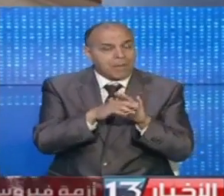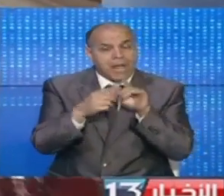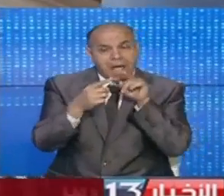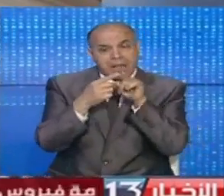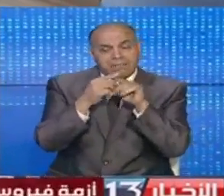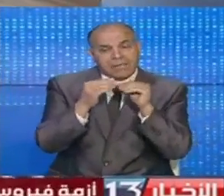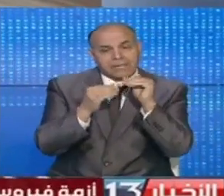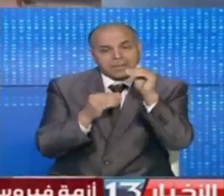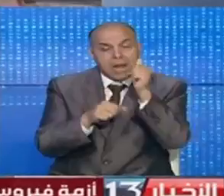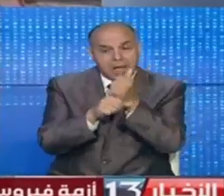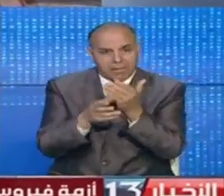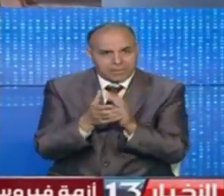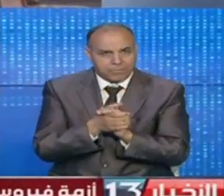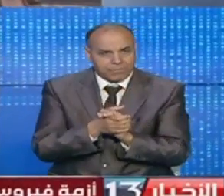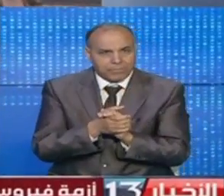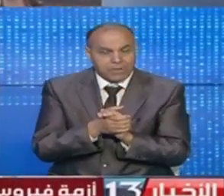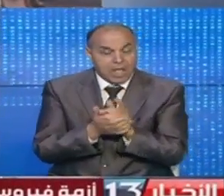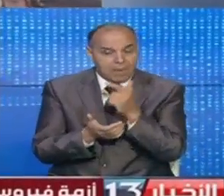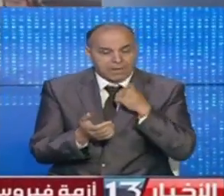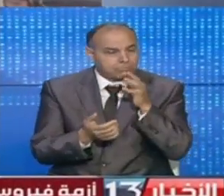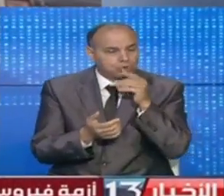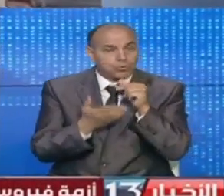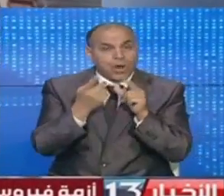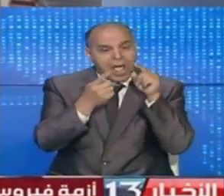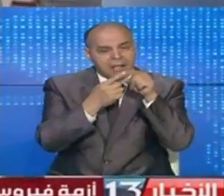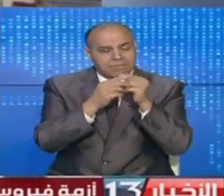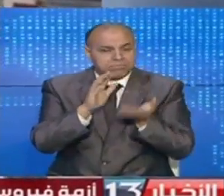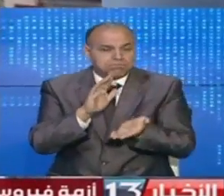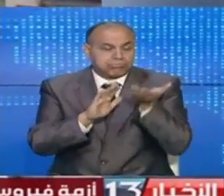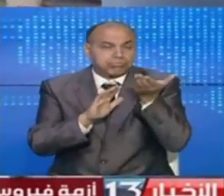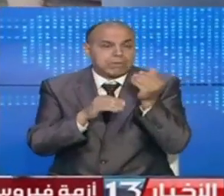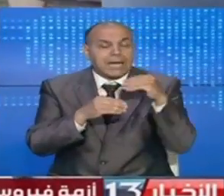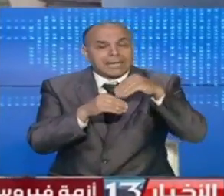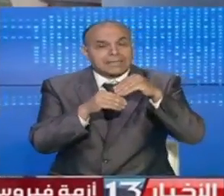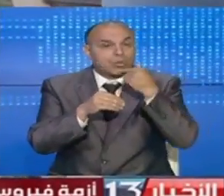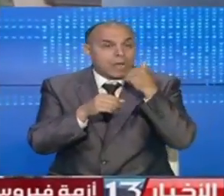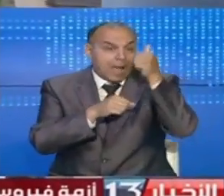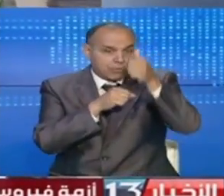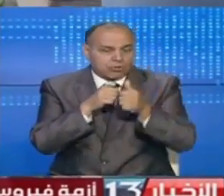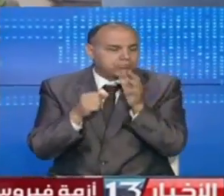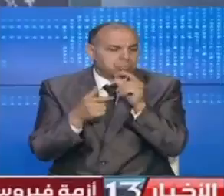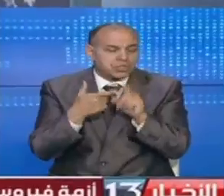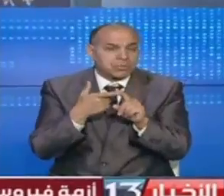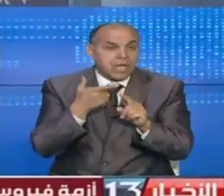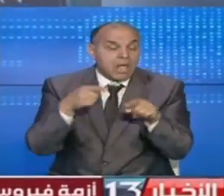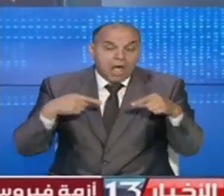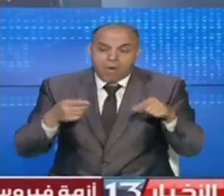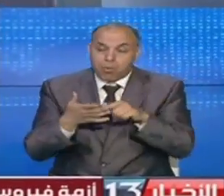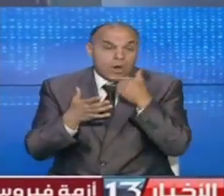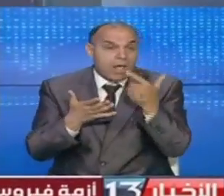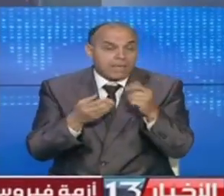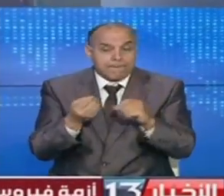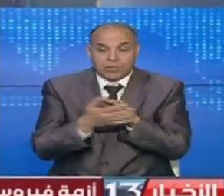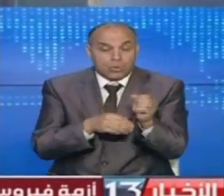أهداف التنمية هذا العام. وعجزت بكين عن وضع هدف للنمو الاقتصادي للعام الجاري، ما أجج المخاوف من أن